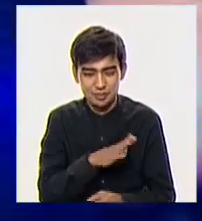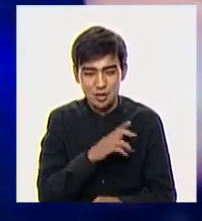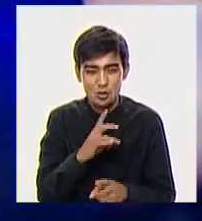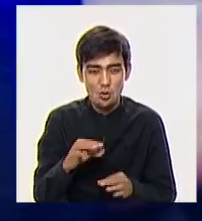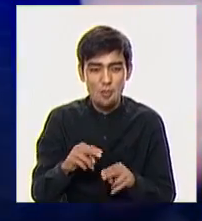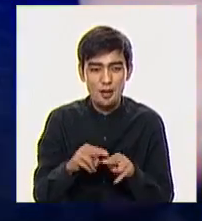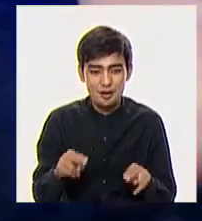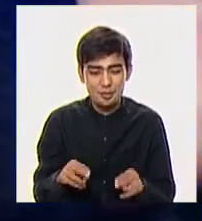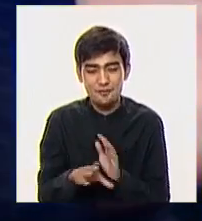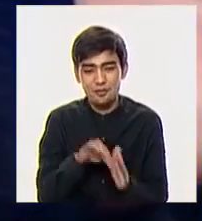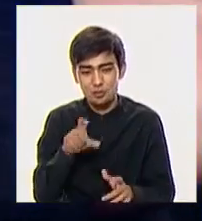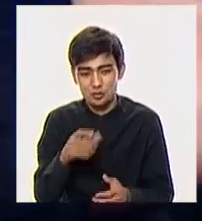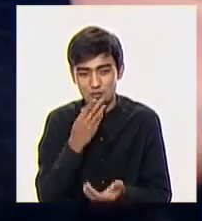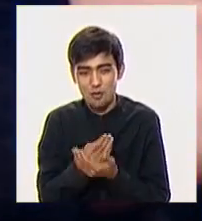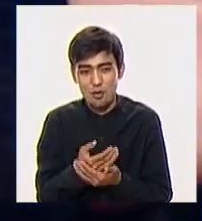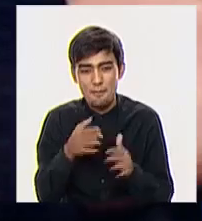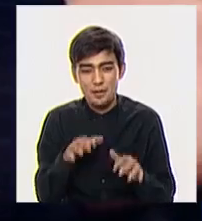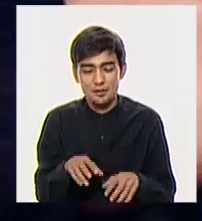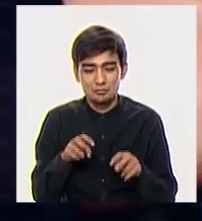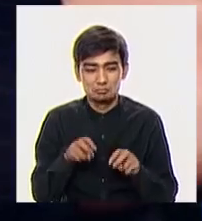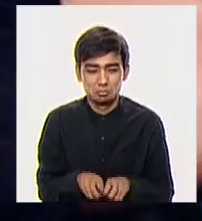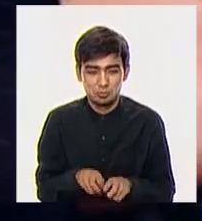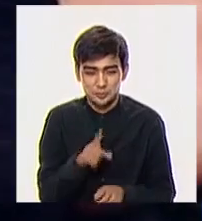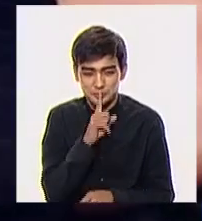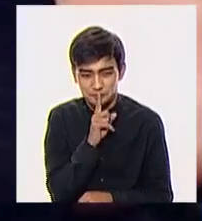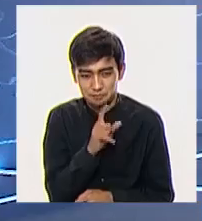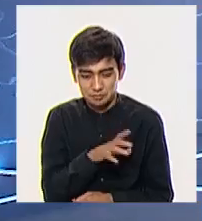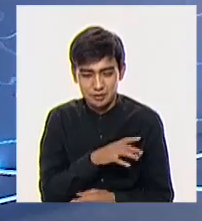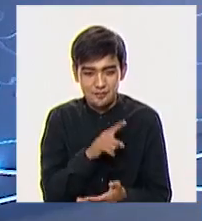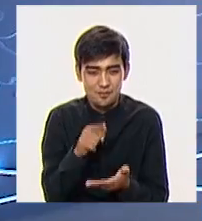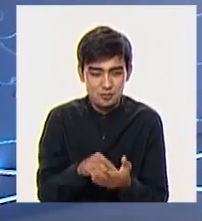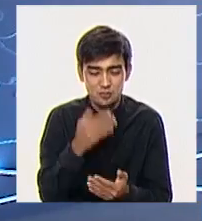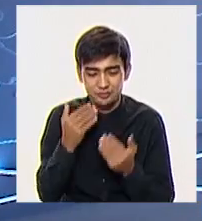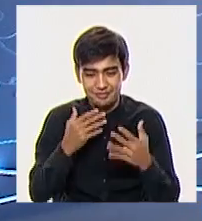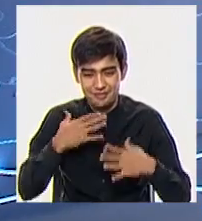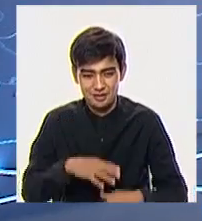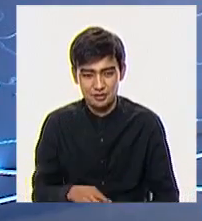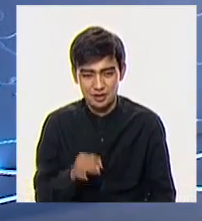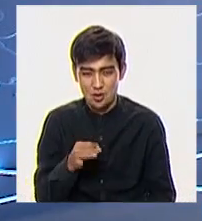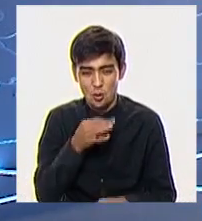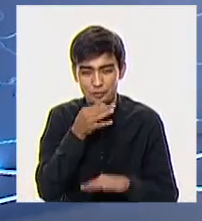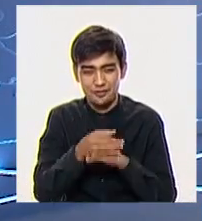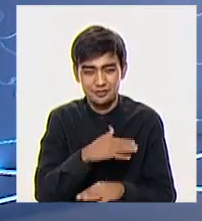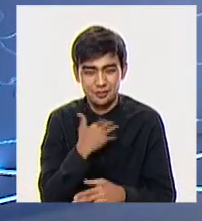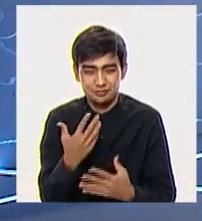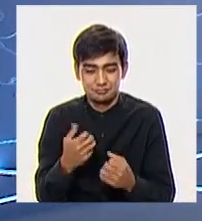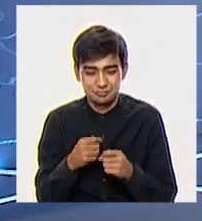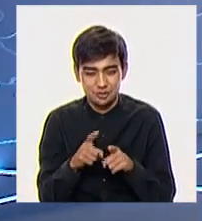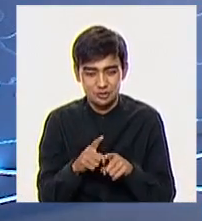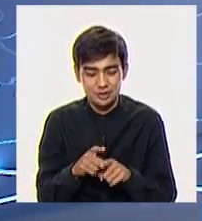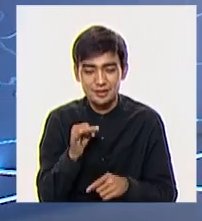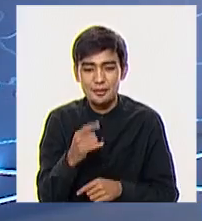депутаттары өздерінің орындарында тыныш отырды. Бұл мәселе жауапкершілікті мойнына алмады.